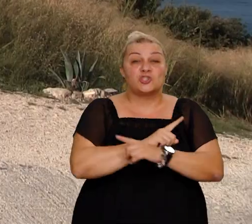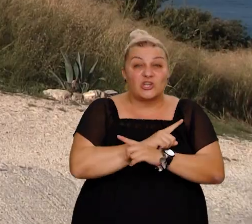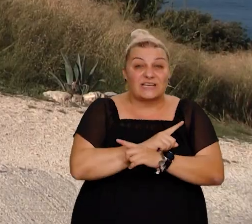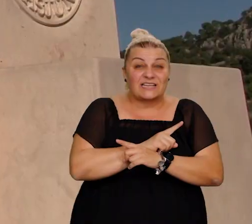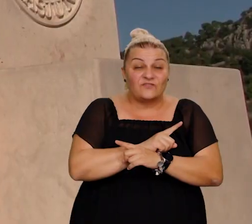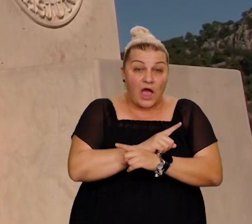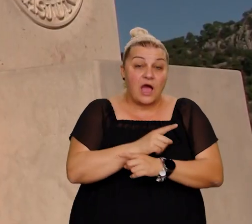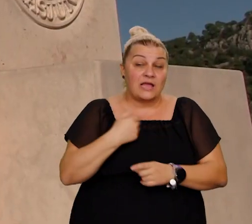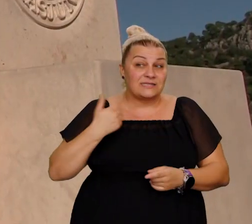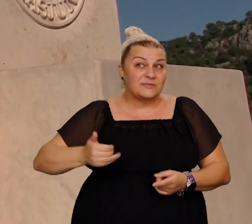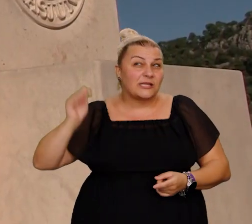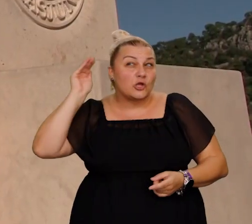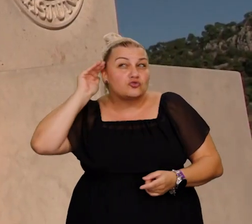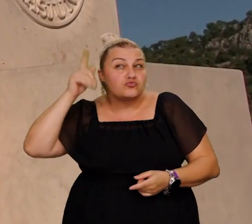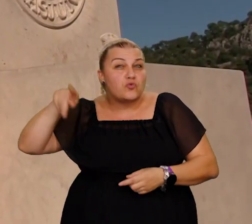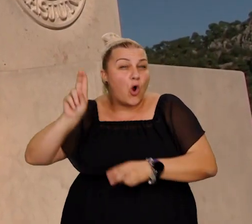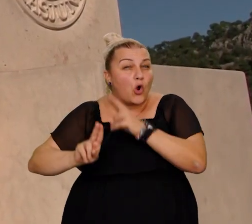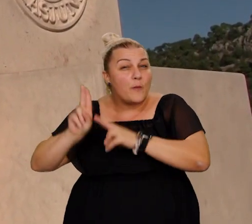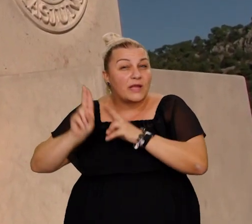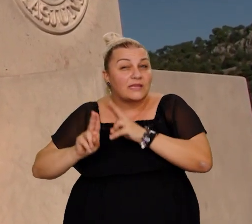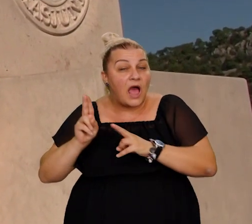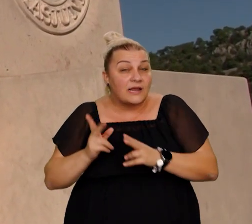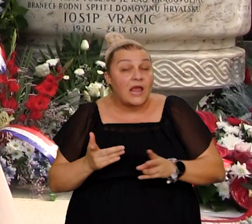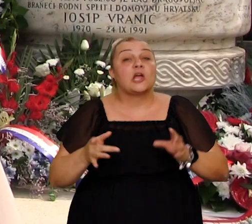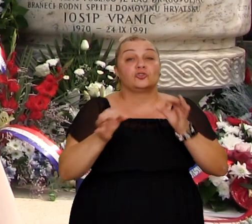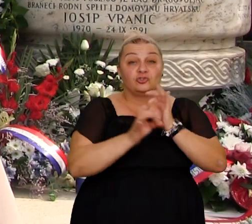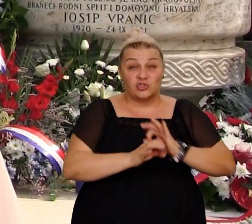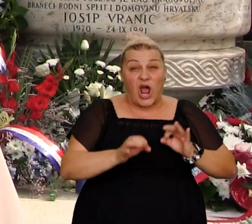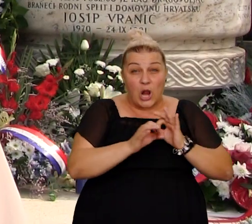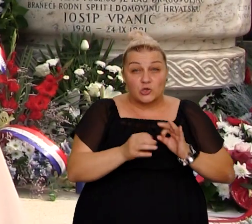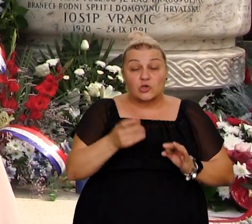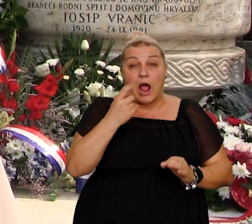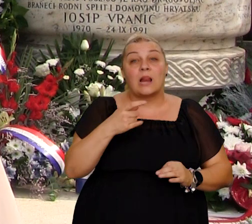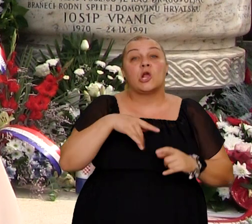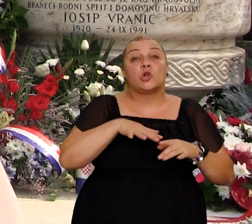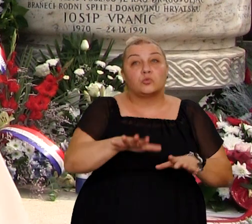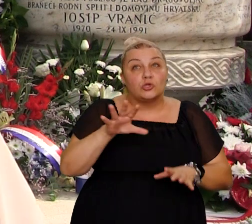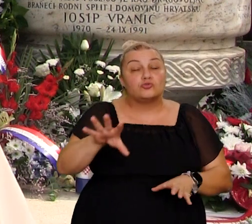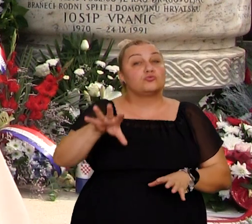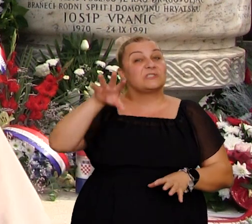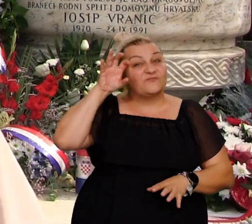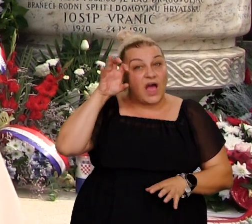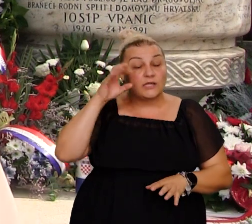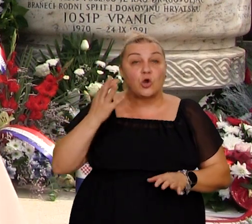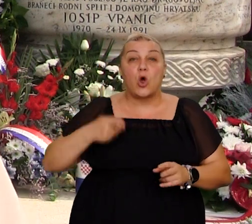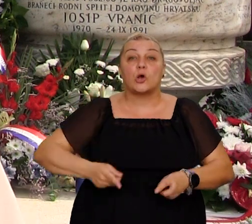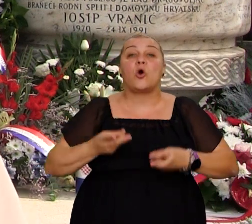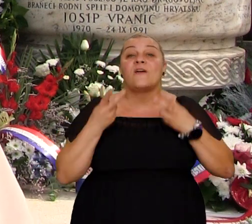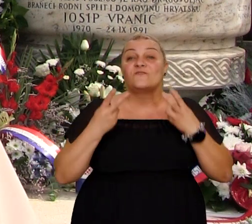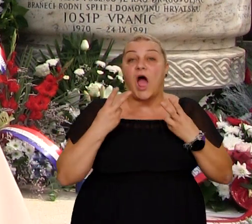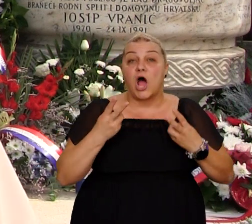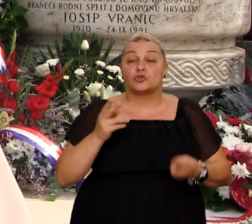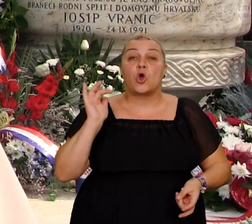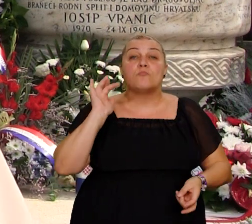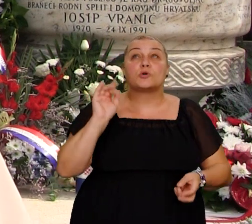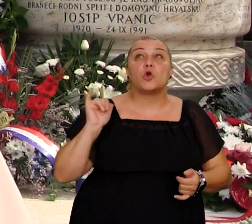24. kako sam sad čuo u komentarima ljudi, mislim, žalosno je, ali na temelju te žrtve ljudi su shvatili koji su bili ovdje koliko